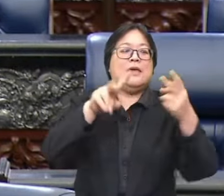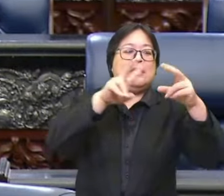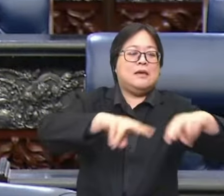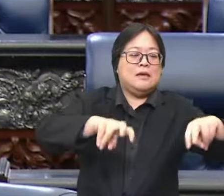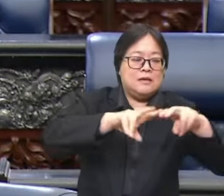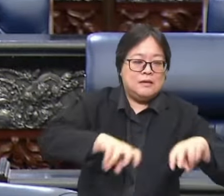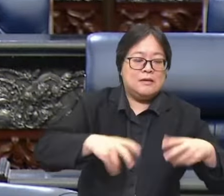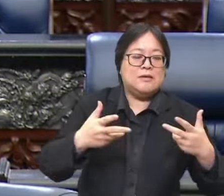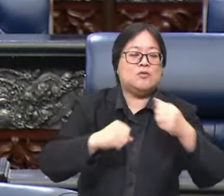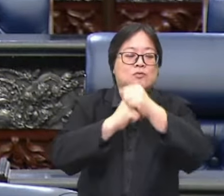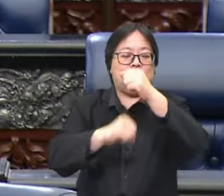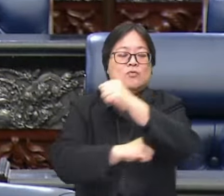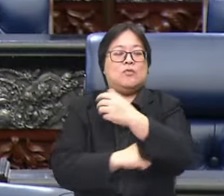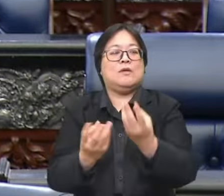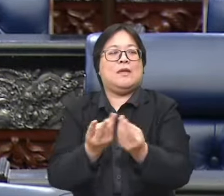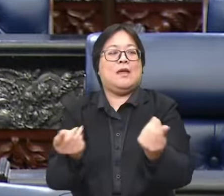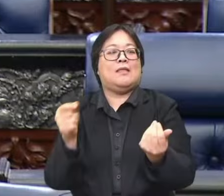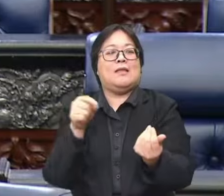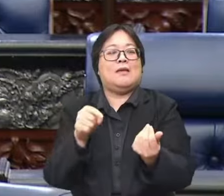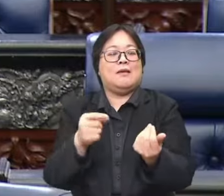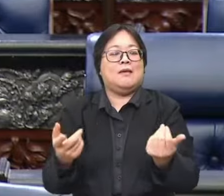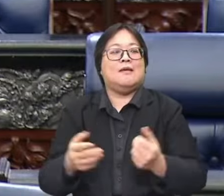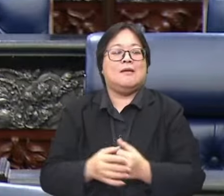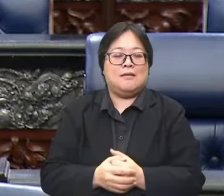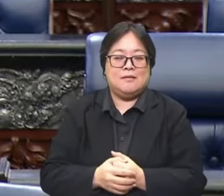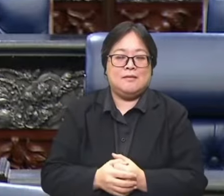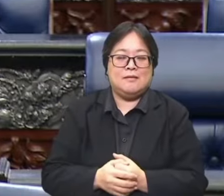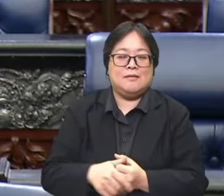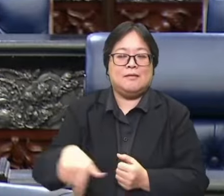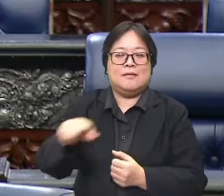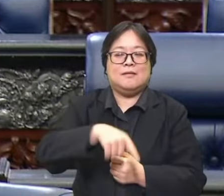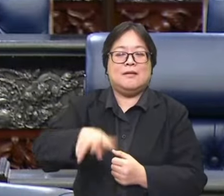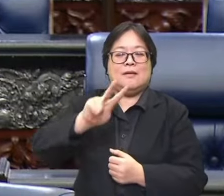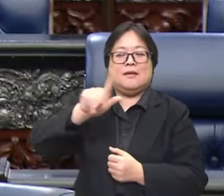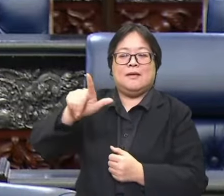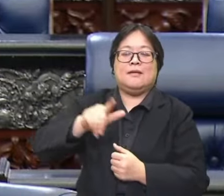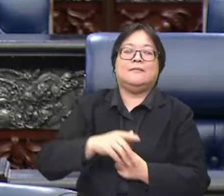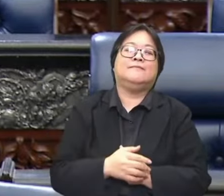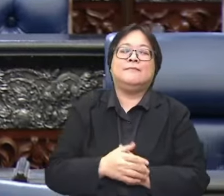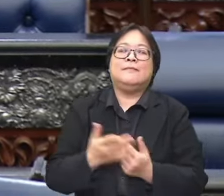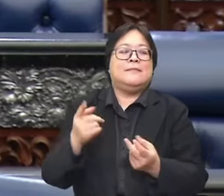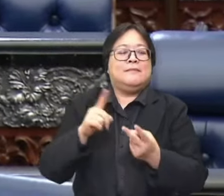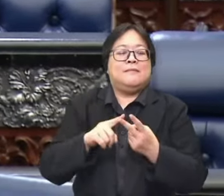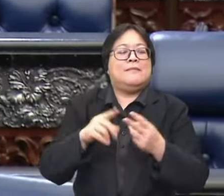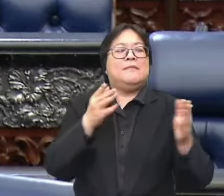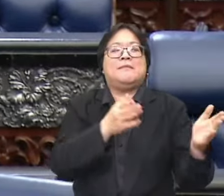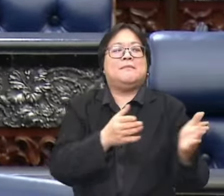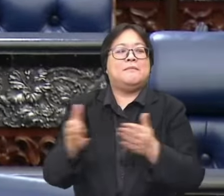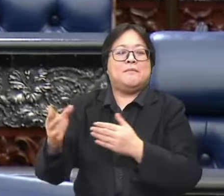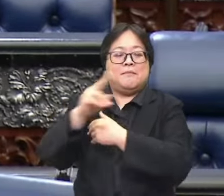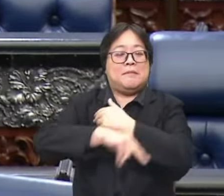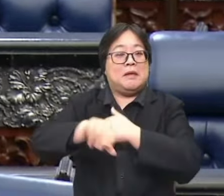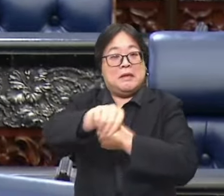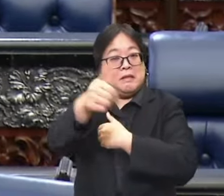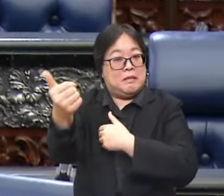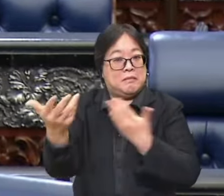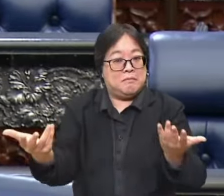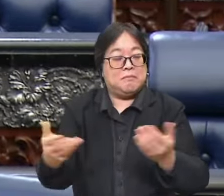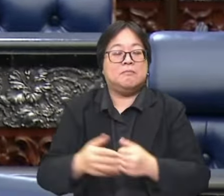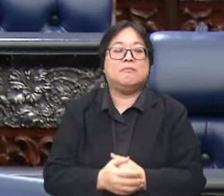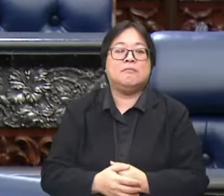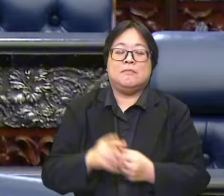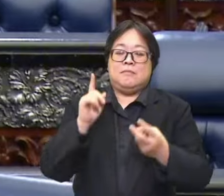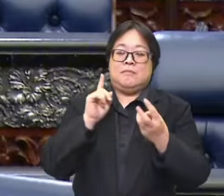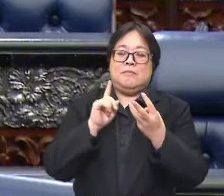kajian tentang struktur tanah yang dibuat di Ibu Negara dan juga perancangan untuk negeri-negeri lain? Dan apakah